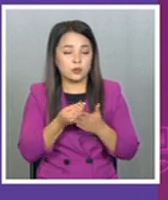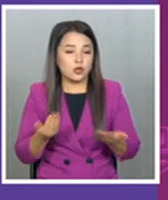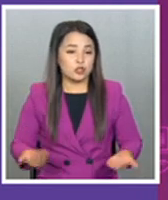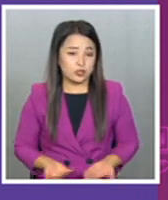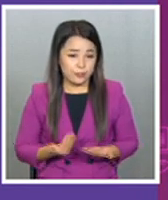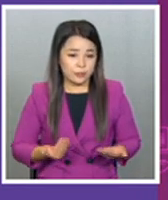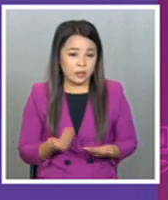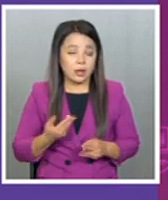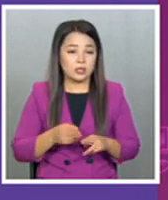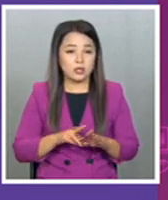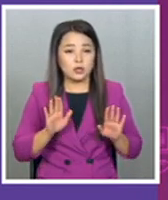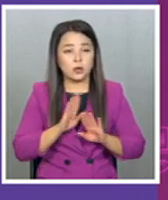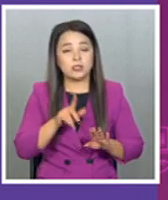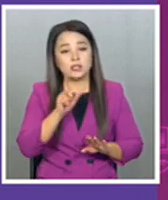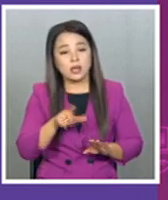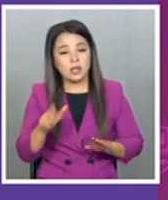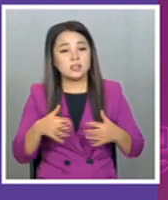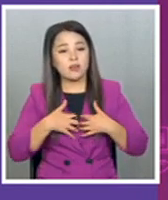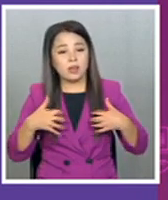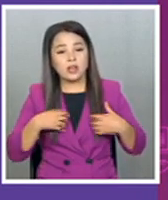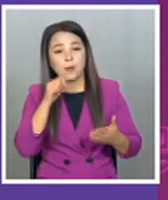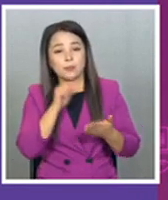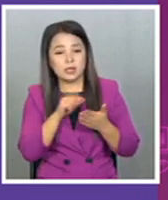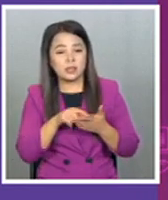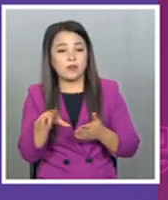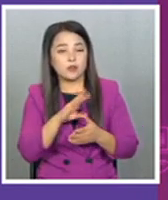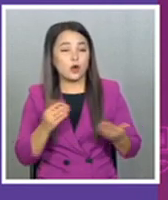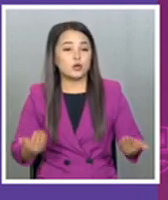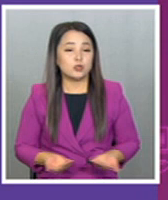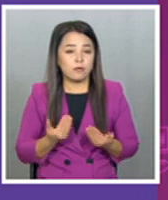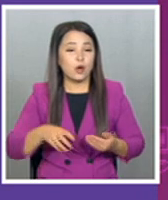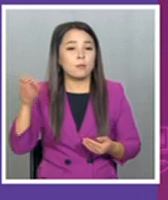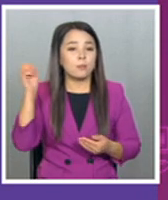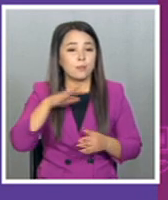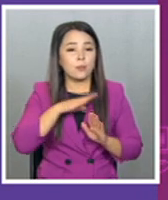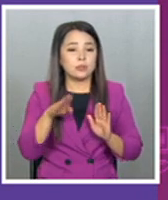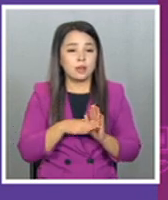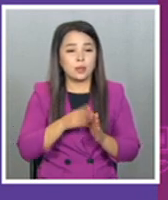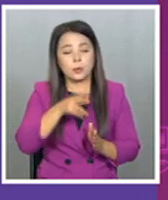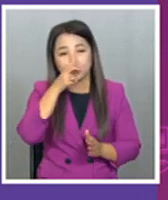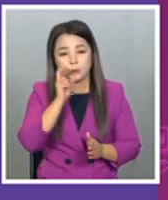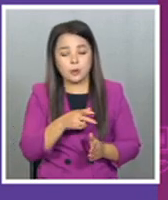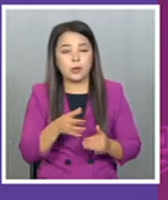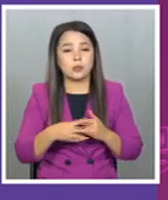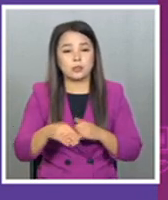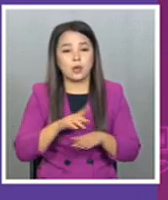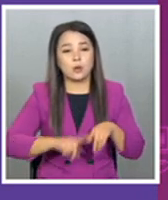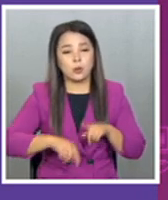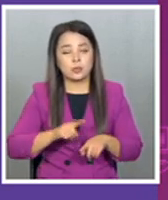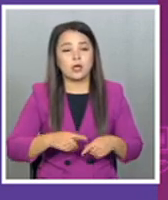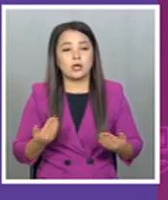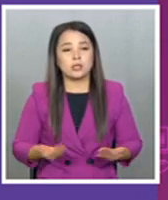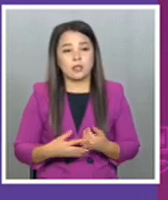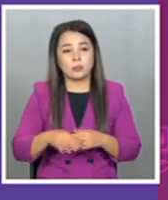и не только человек, звери и птицы, все живое под солнцем тоскует по родной земле. Давным-давно